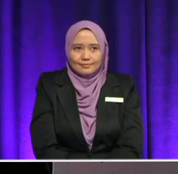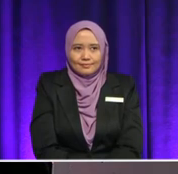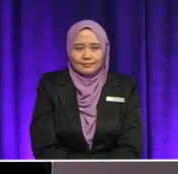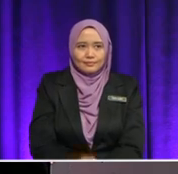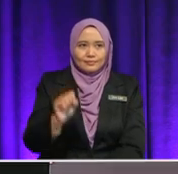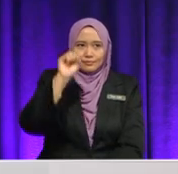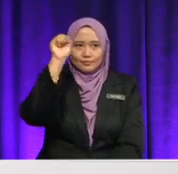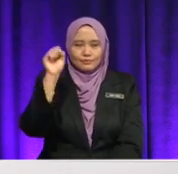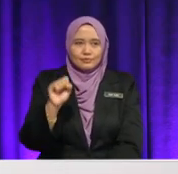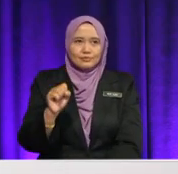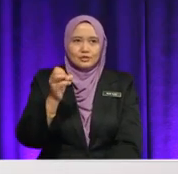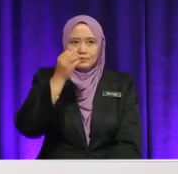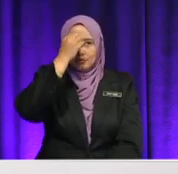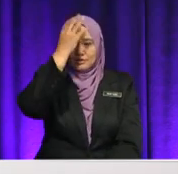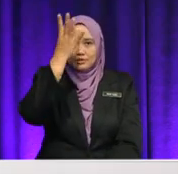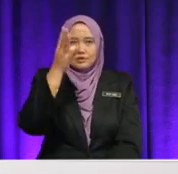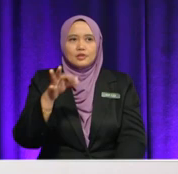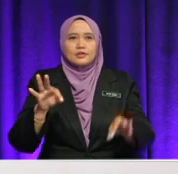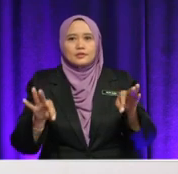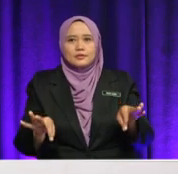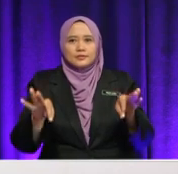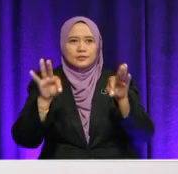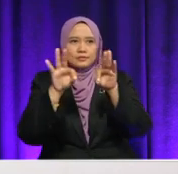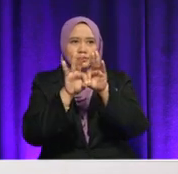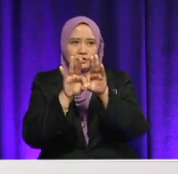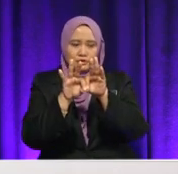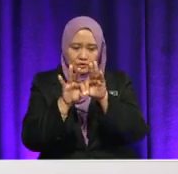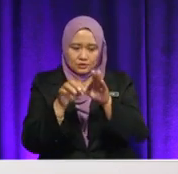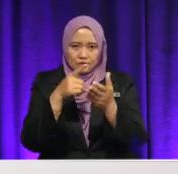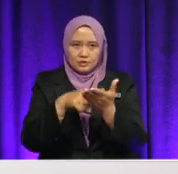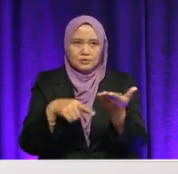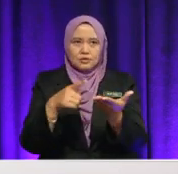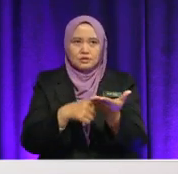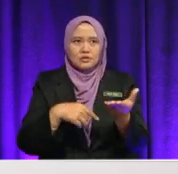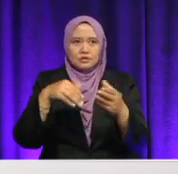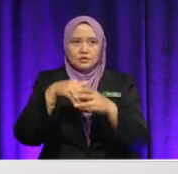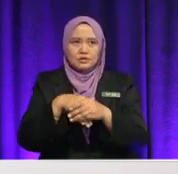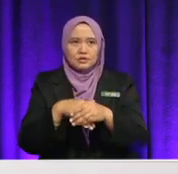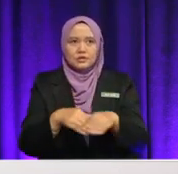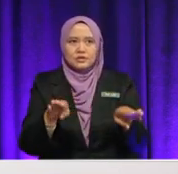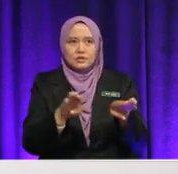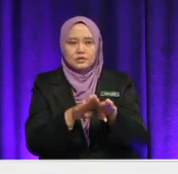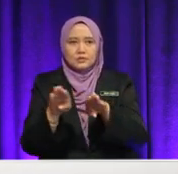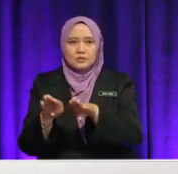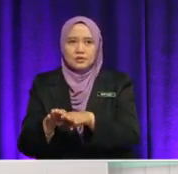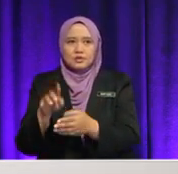Uraikan untuk pengetahuan murid-murid dalam kalian bermaksud